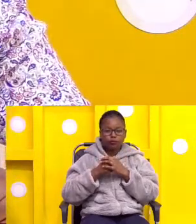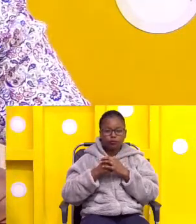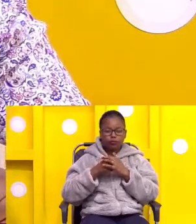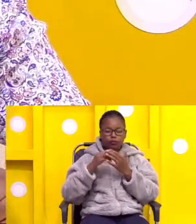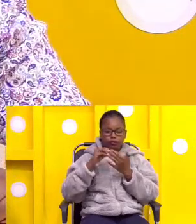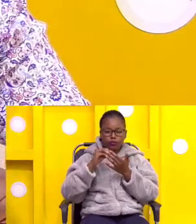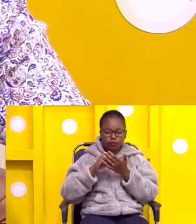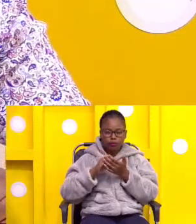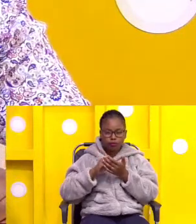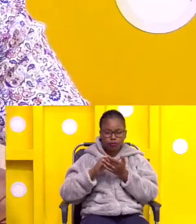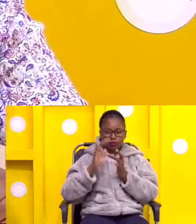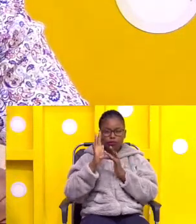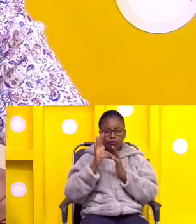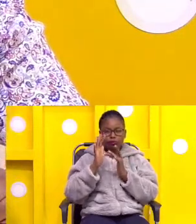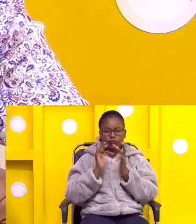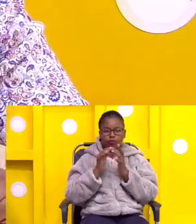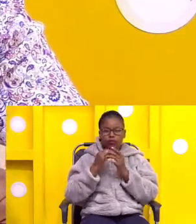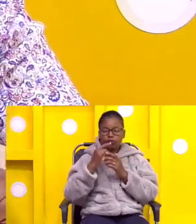ekuga ũũ